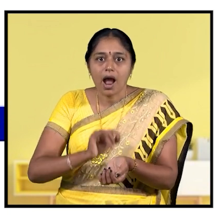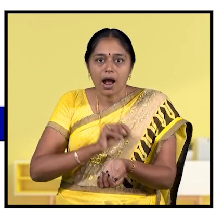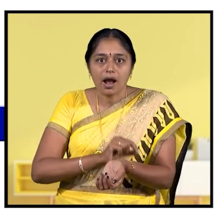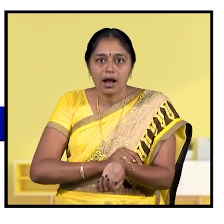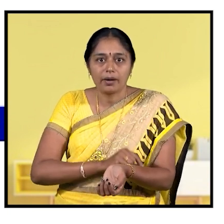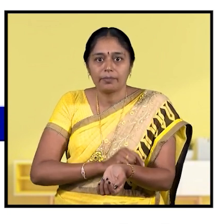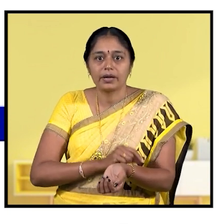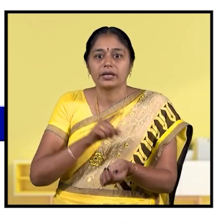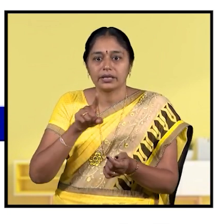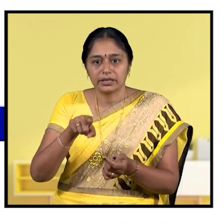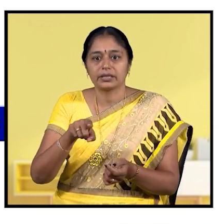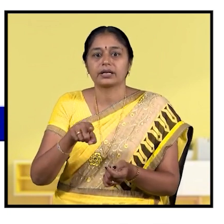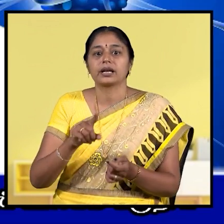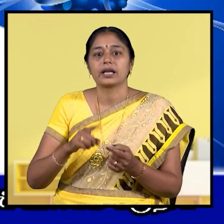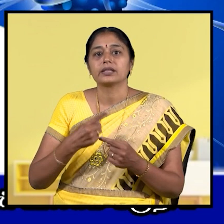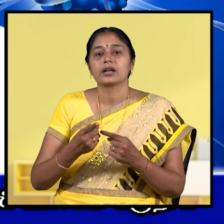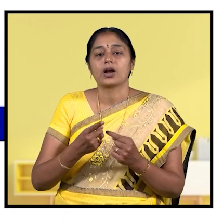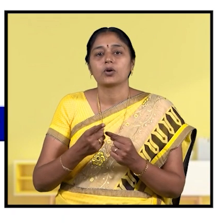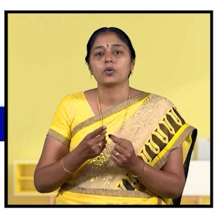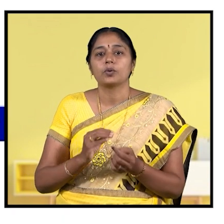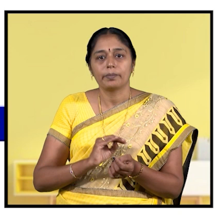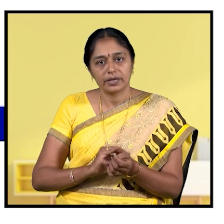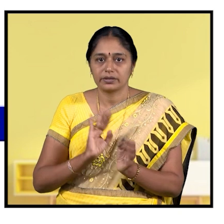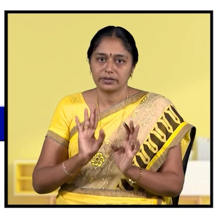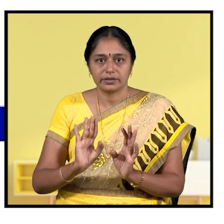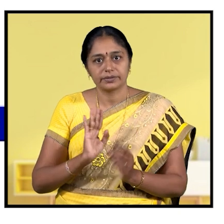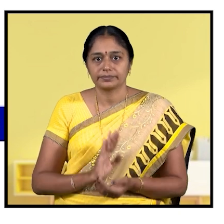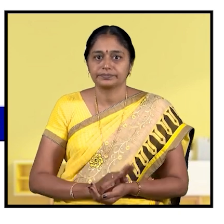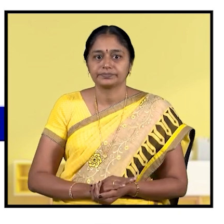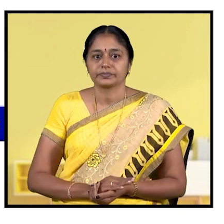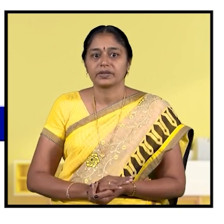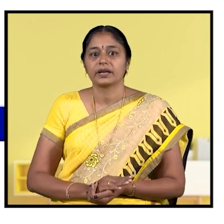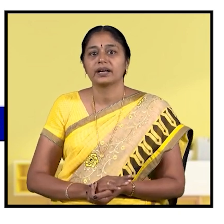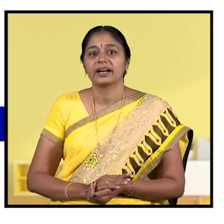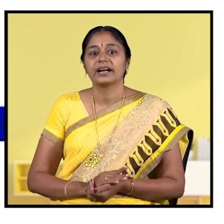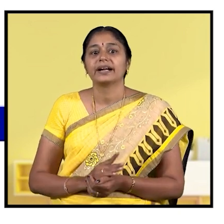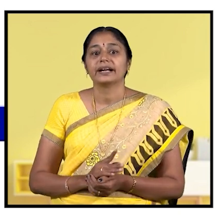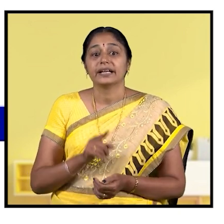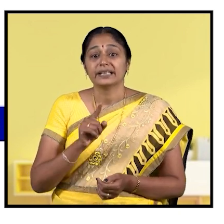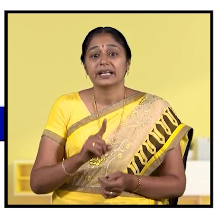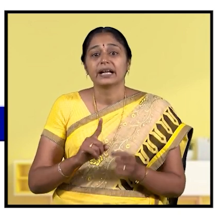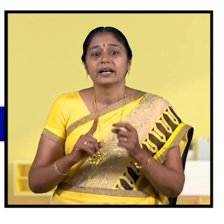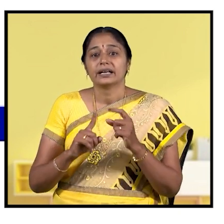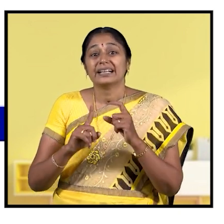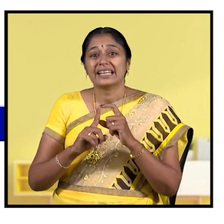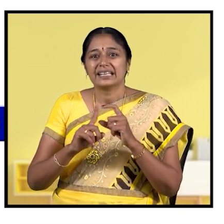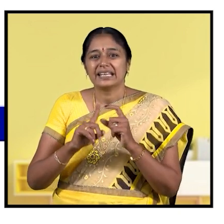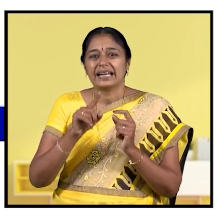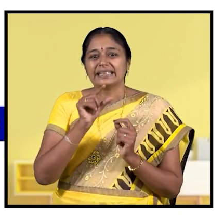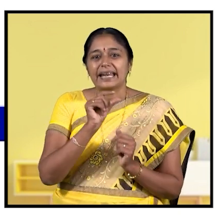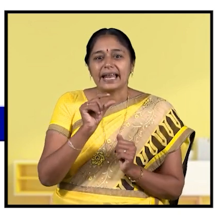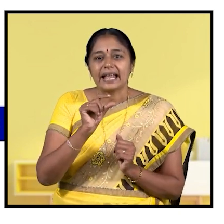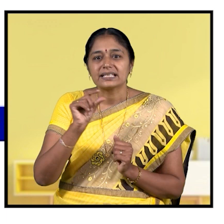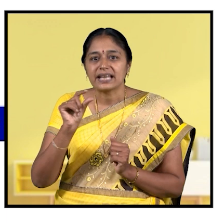எதிராக பாதுகாப்பை நமக்கு அளிக்கிறது. அடுத்தாற்போல் டிடி அப்படின்னா இது டெட்டனஸ் பாக்டீரியாவுடைய நச்சு, இந்த தடுப்பு மருந்து நம்ம போடுறோம்.